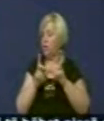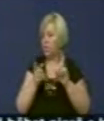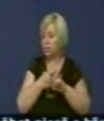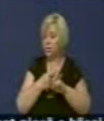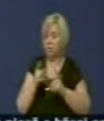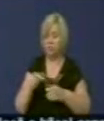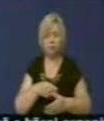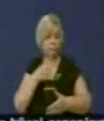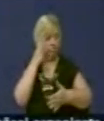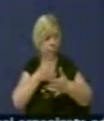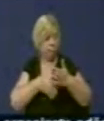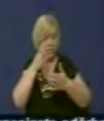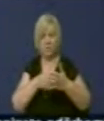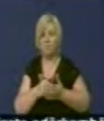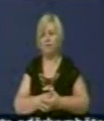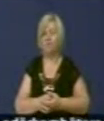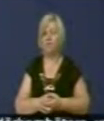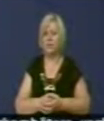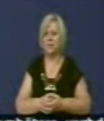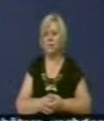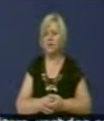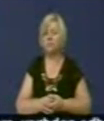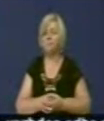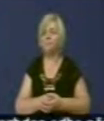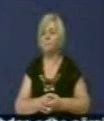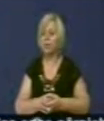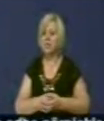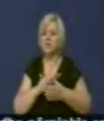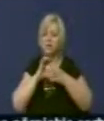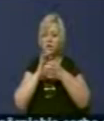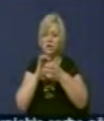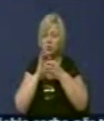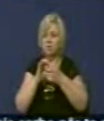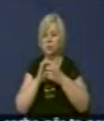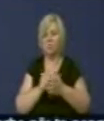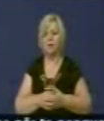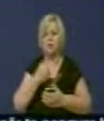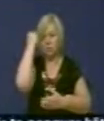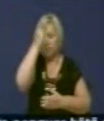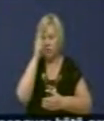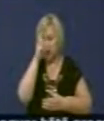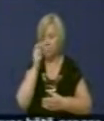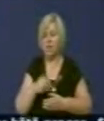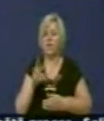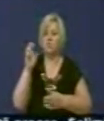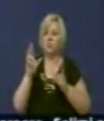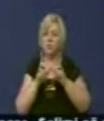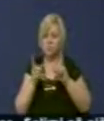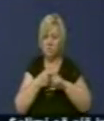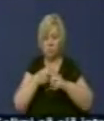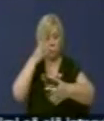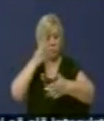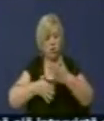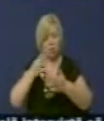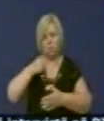ajo shpesh është thirrur në këto. Prandaj nuk kishte se si EULEX-i ta cenoj Serbinë me funksionimin e tij në Kosovë,